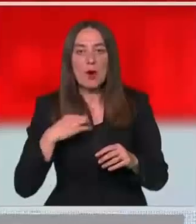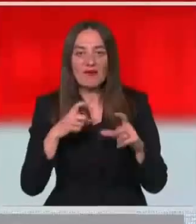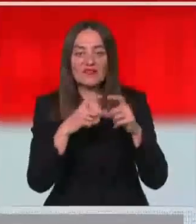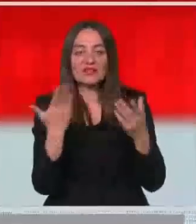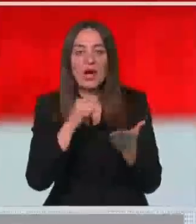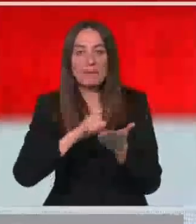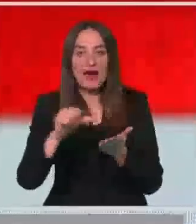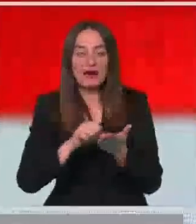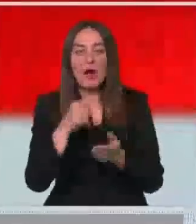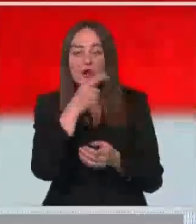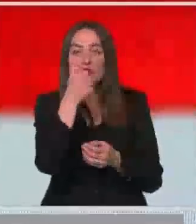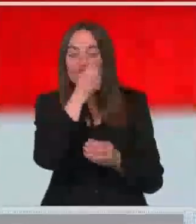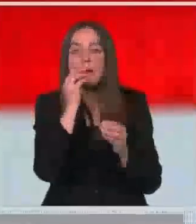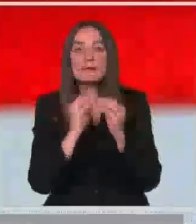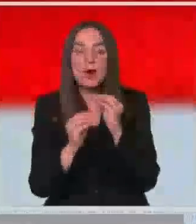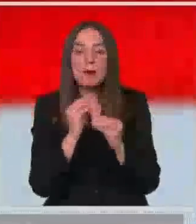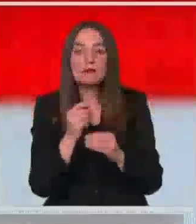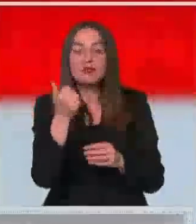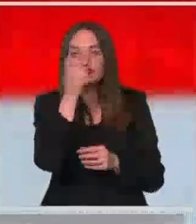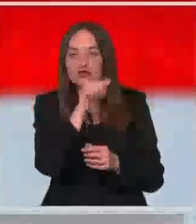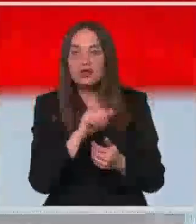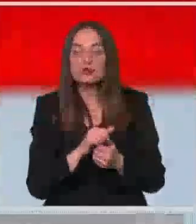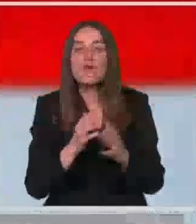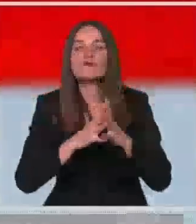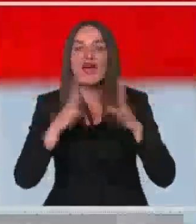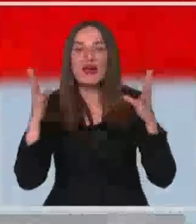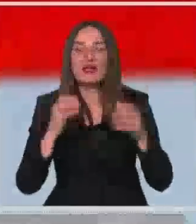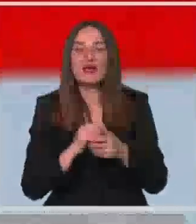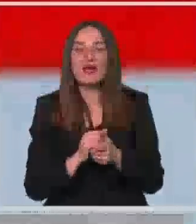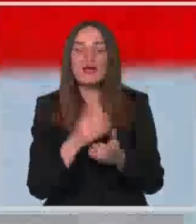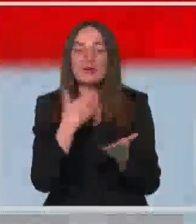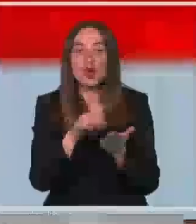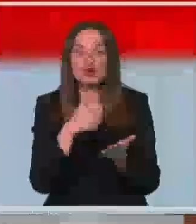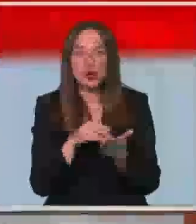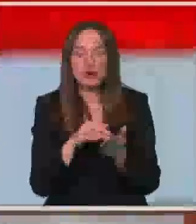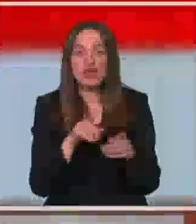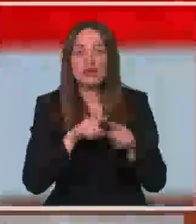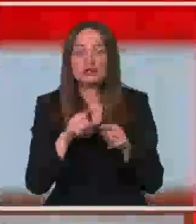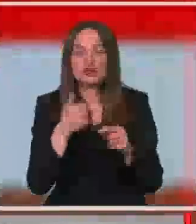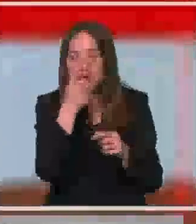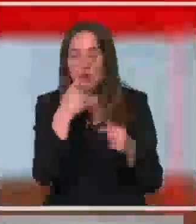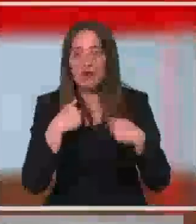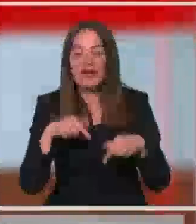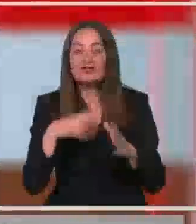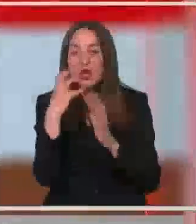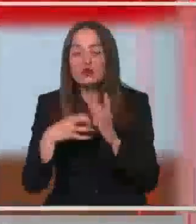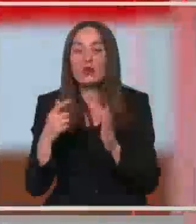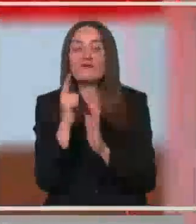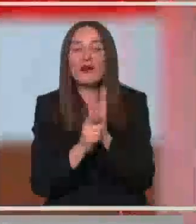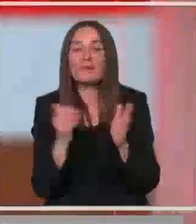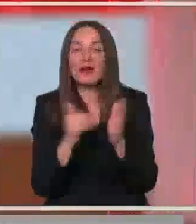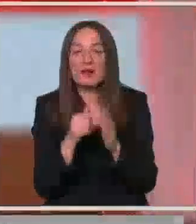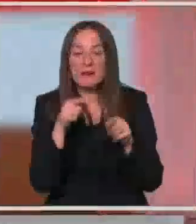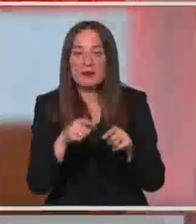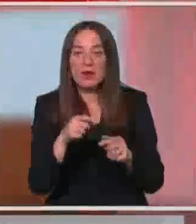banka. Ono što je problem je što su veliki troškovi i što kod nas dugo vremena treba da se taj